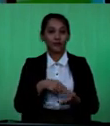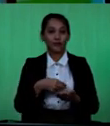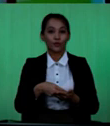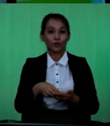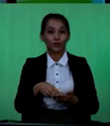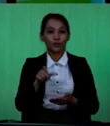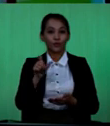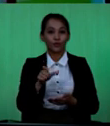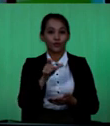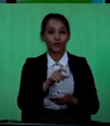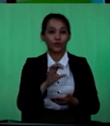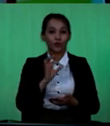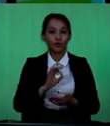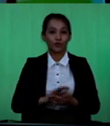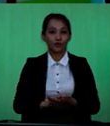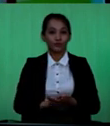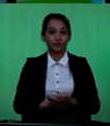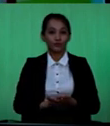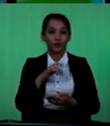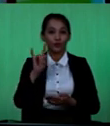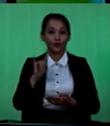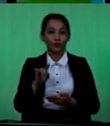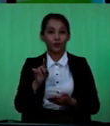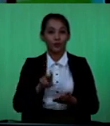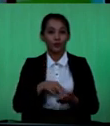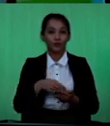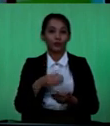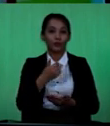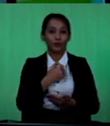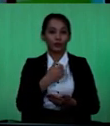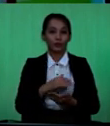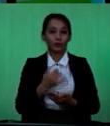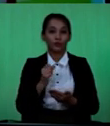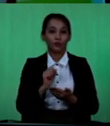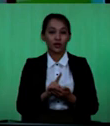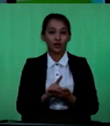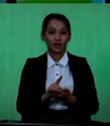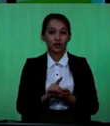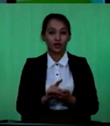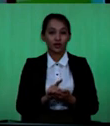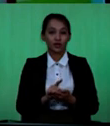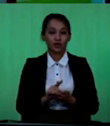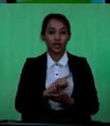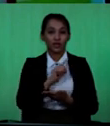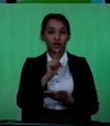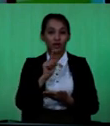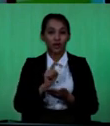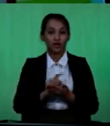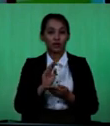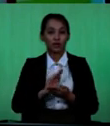bo'yashmoqchi? Romni. Ana endi mana shu masalaning qisqa shartini tuzsak. Diqqat